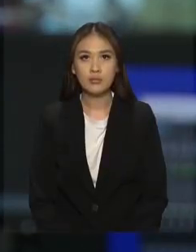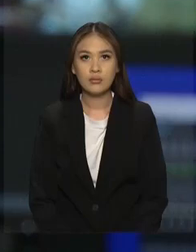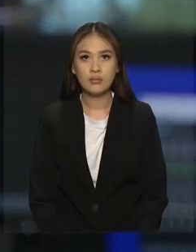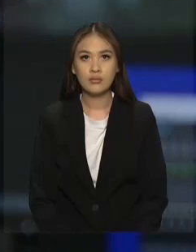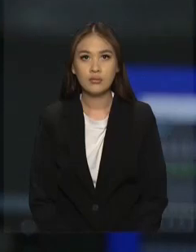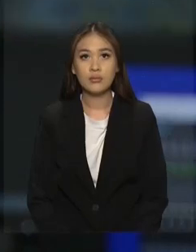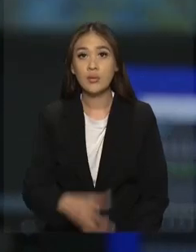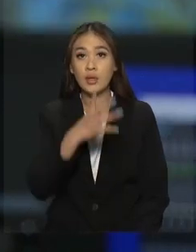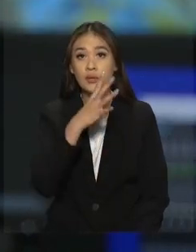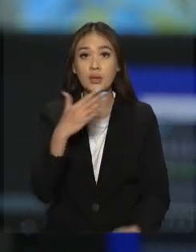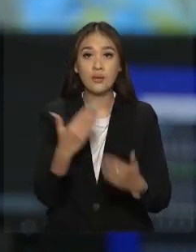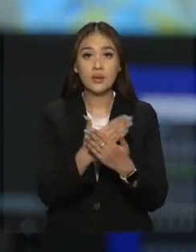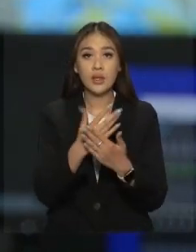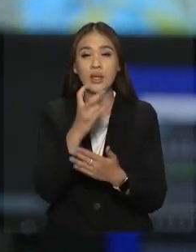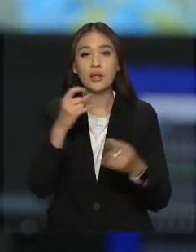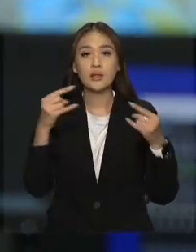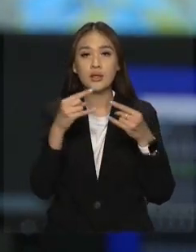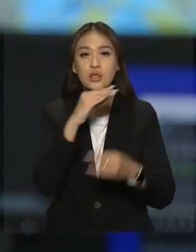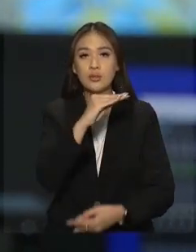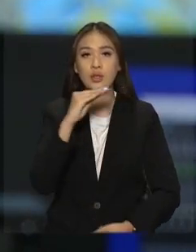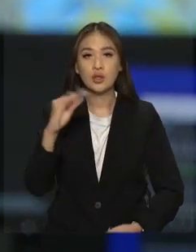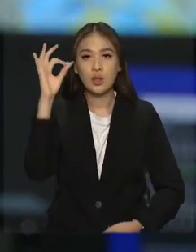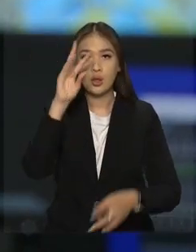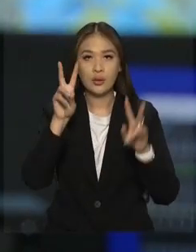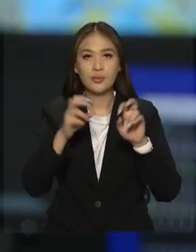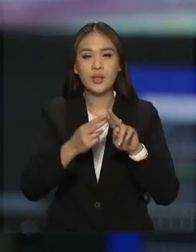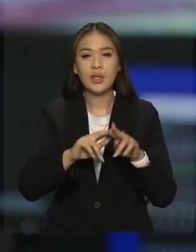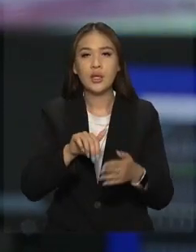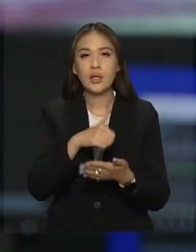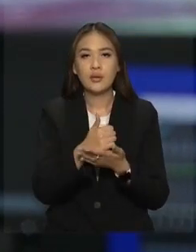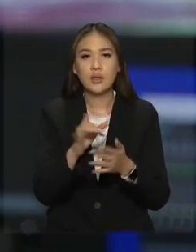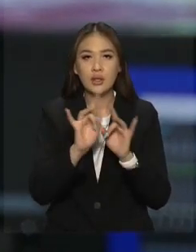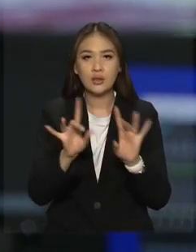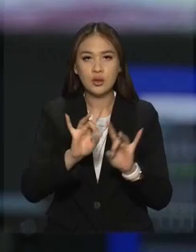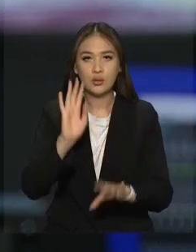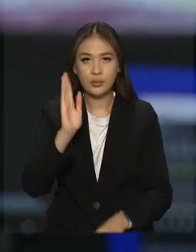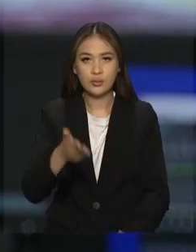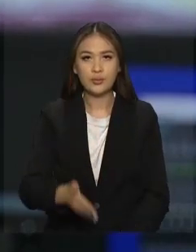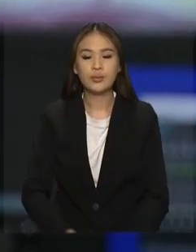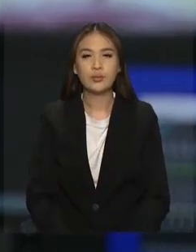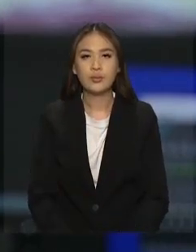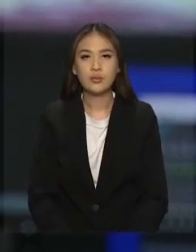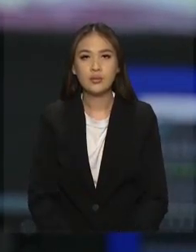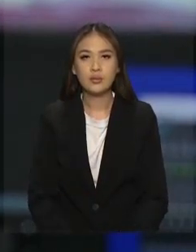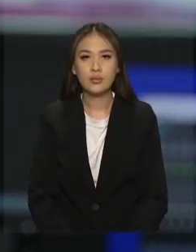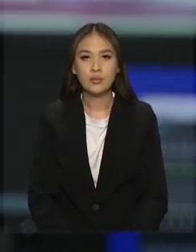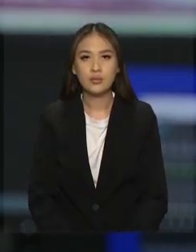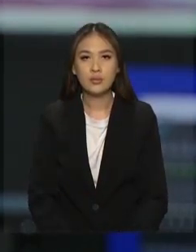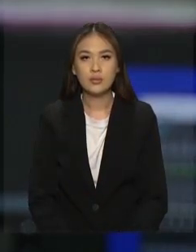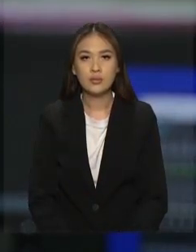время новостей на телеканале ЖБК Жолы о главных событиях этого дня расскажут наши корреспонденты